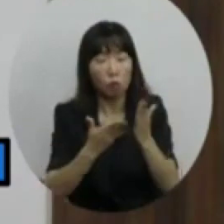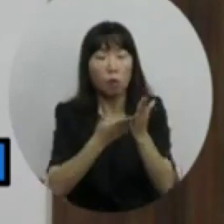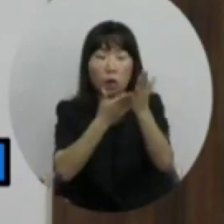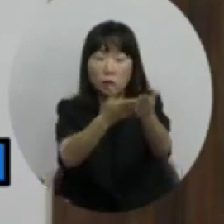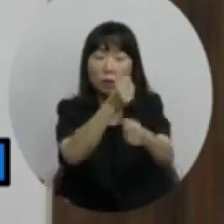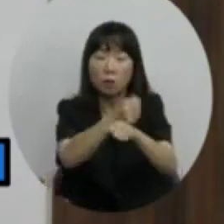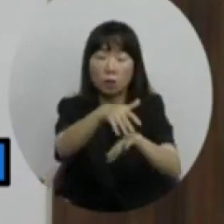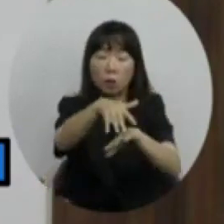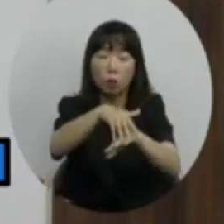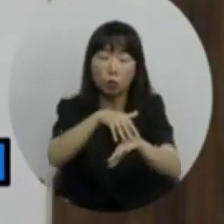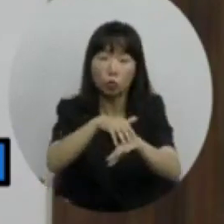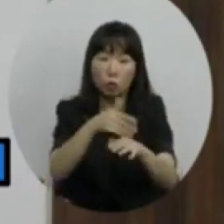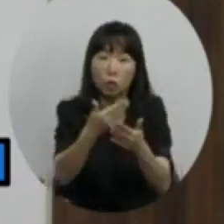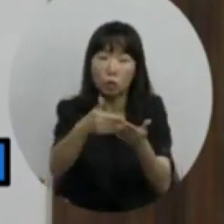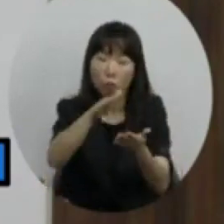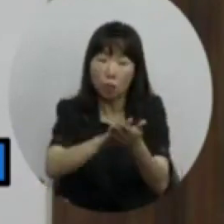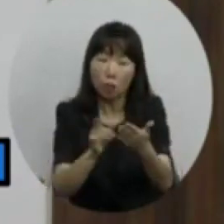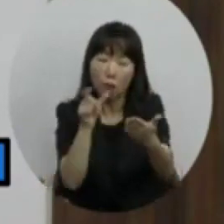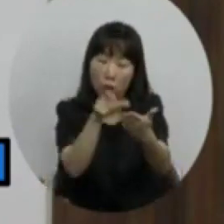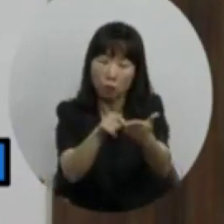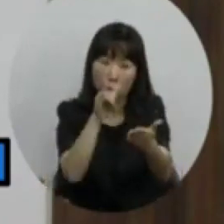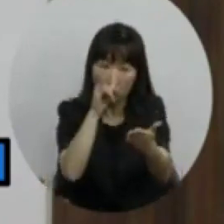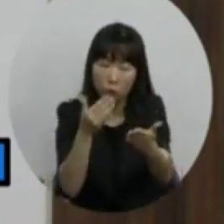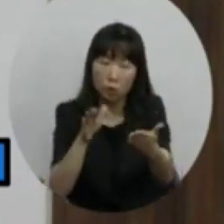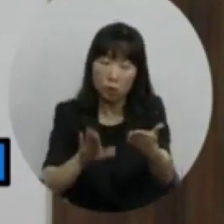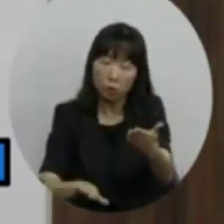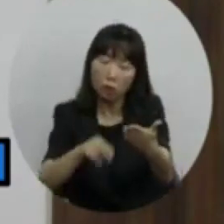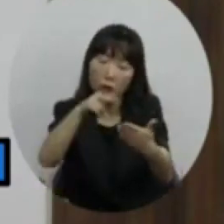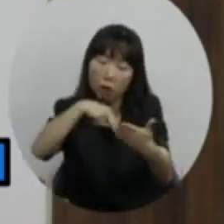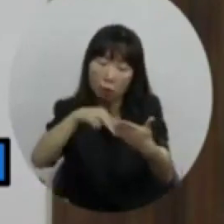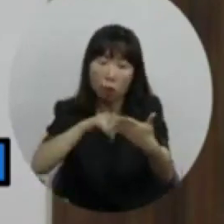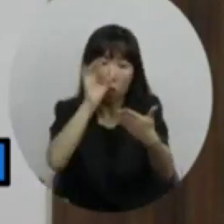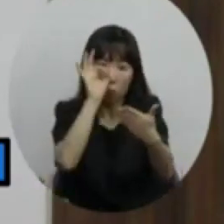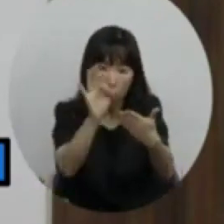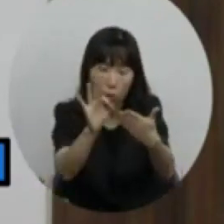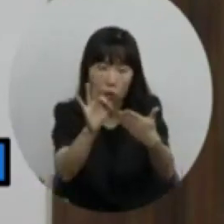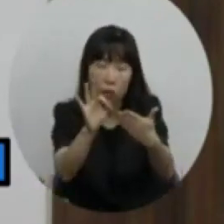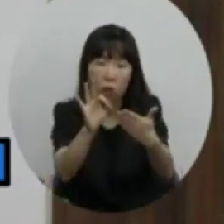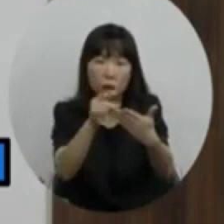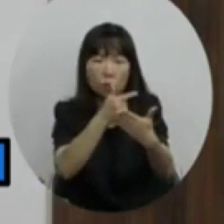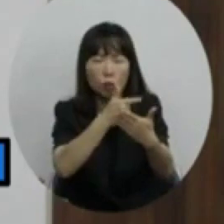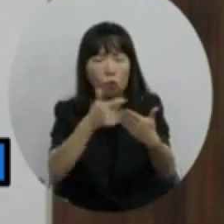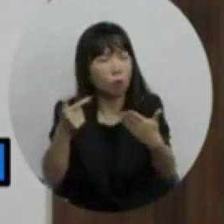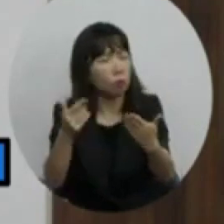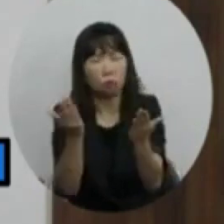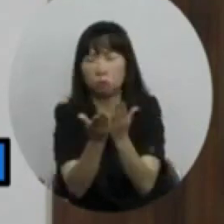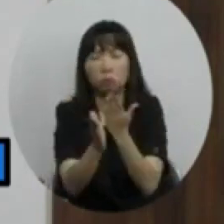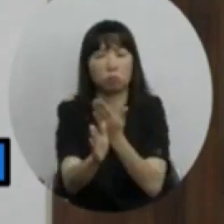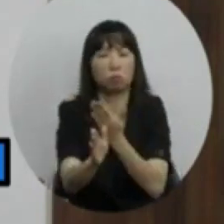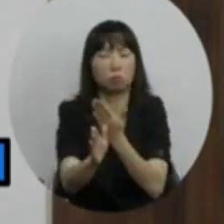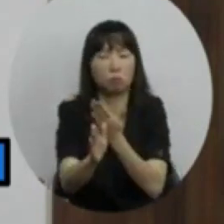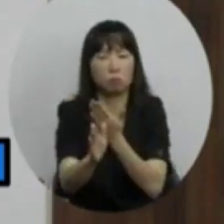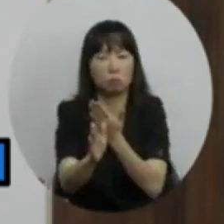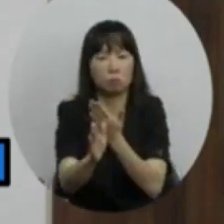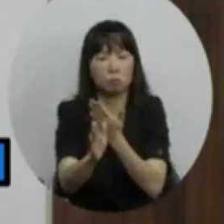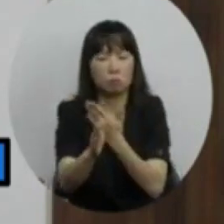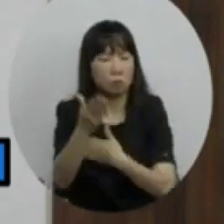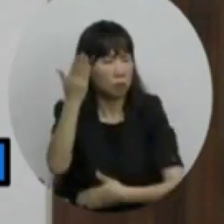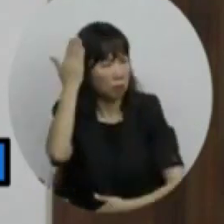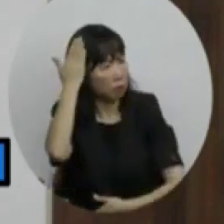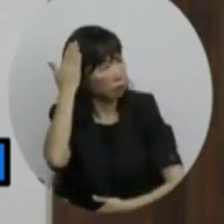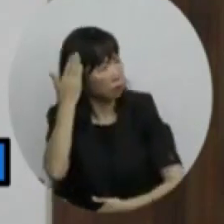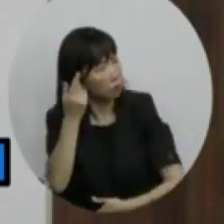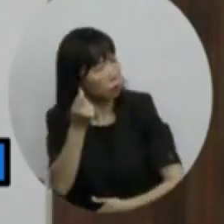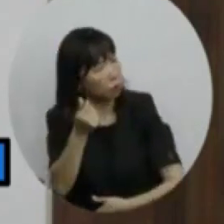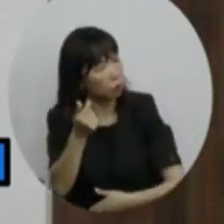조직 개편안이 상정되어 있는데 그 내용이 너무 불합리하고 약간 비상식적인 측면이